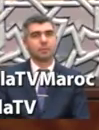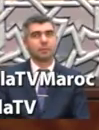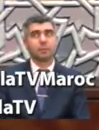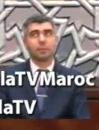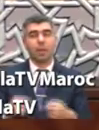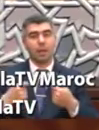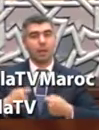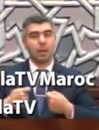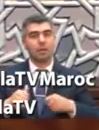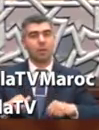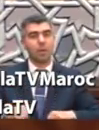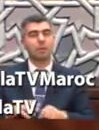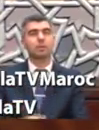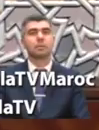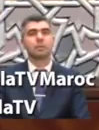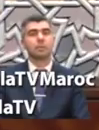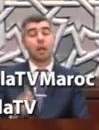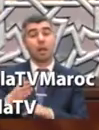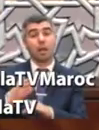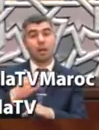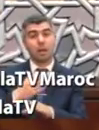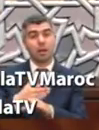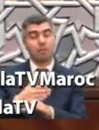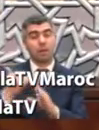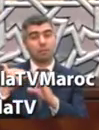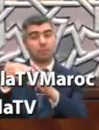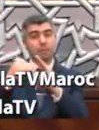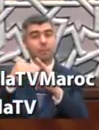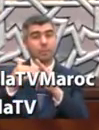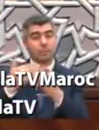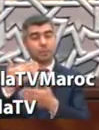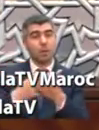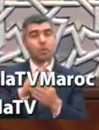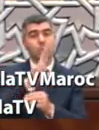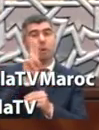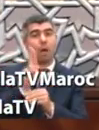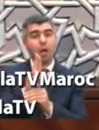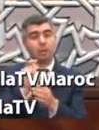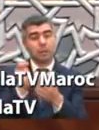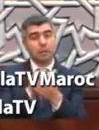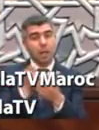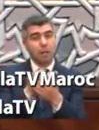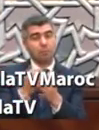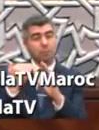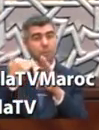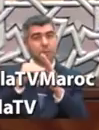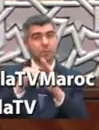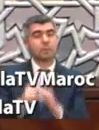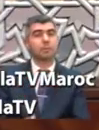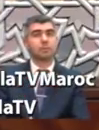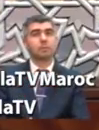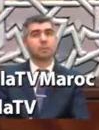سيد الرئيس، سيد الوزير المحترم، سبق لنا ان راسلناكم بسؤال كتابي حول مستشفى جرف المرحبي اقليم سيدي قاسم،